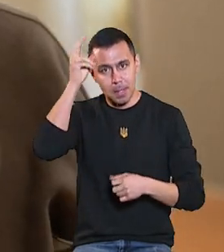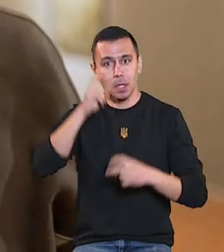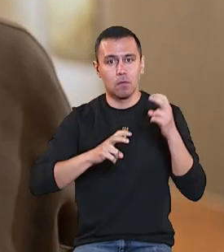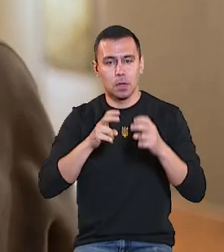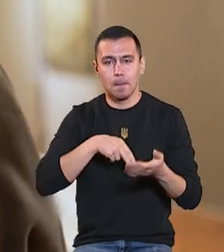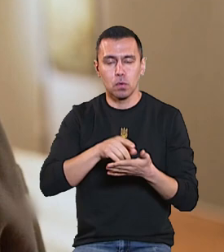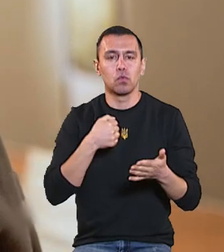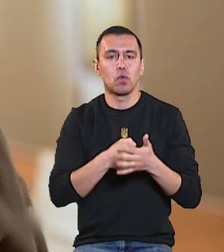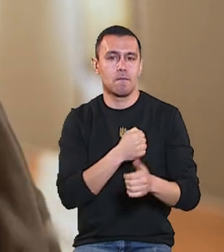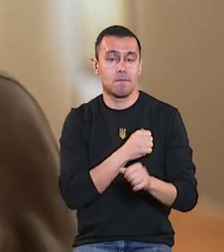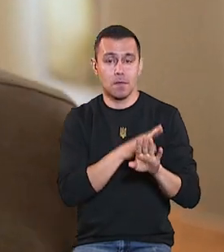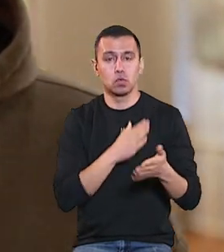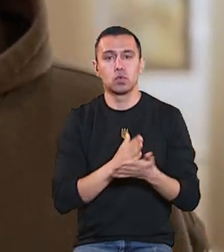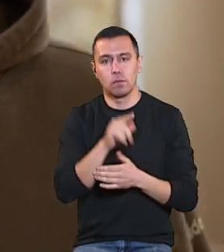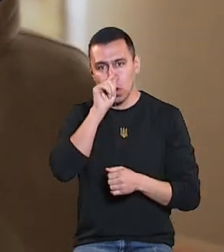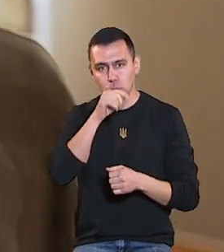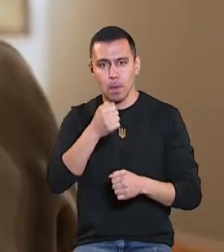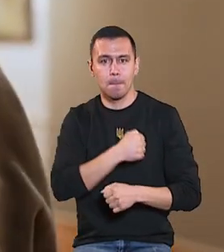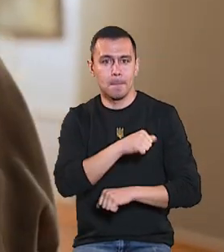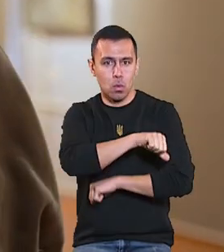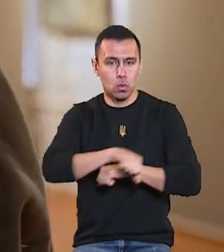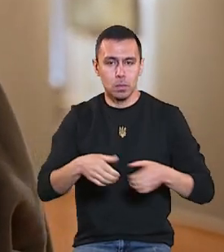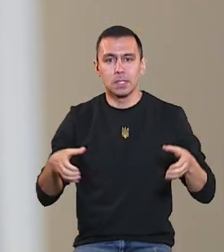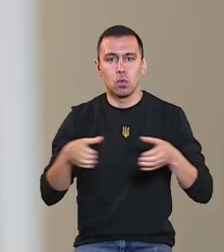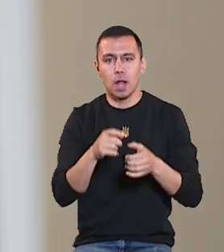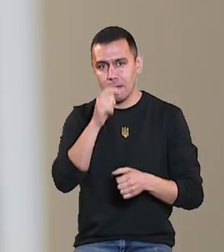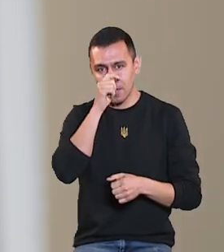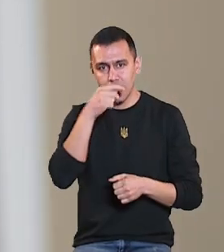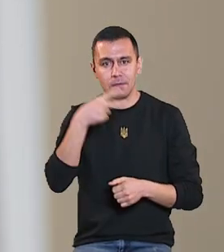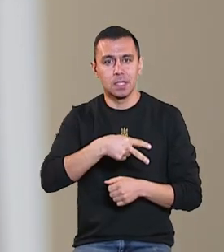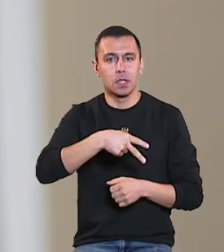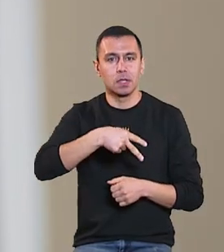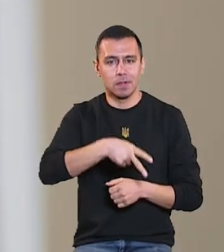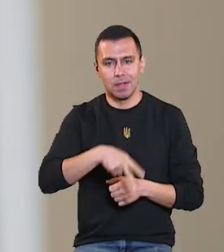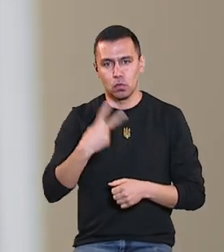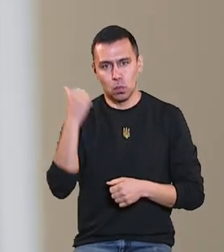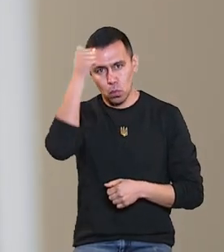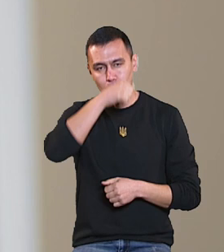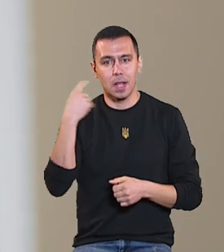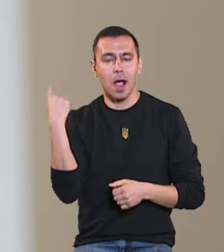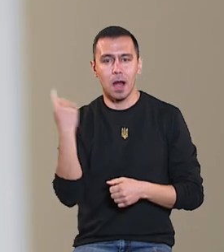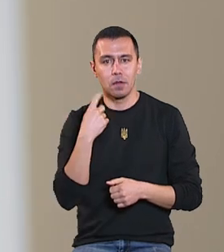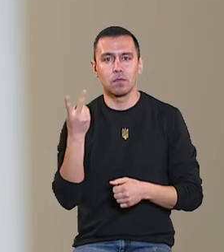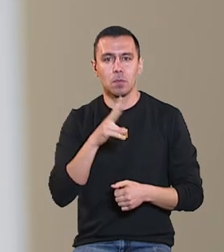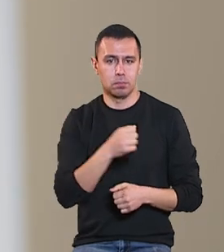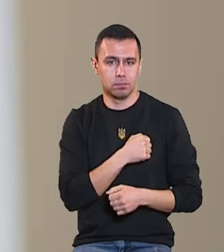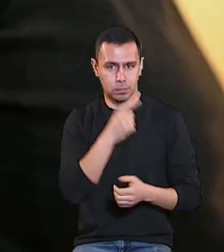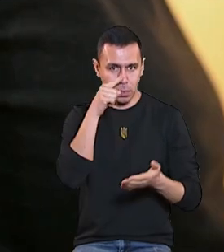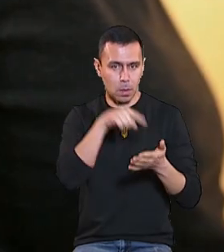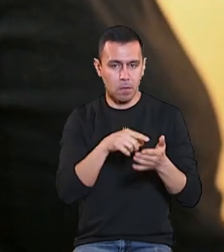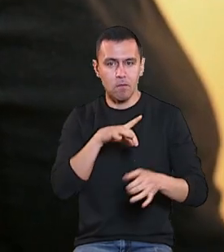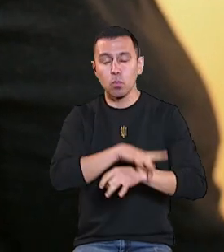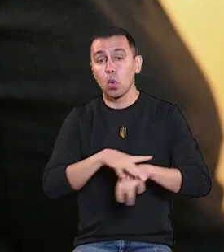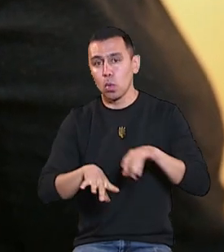пішов до війська. Служив у Луганському прикордонному загоні, у квітні 22-го на Харківщині з двома побратимами потрапив у